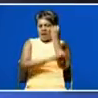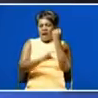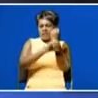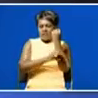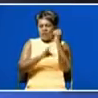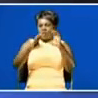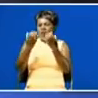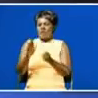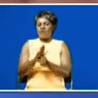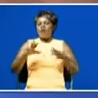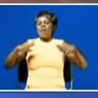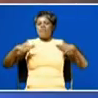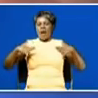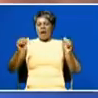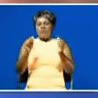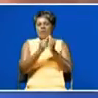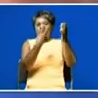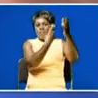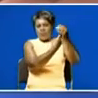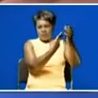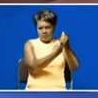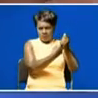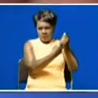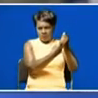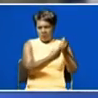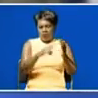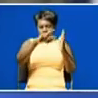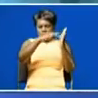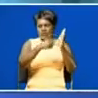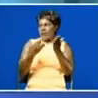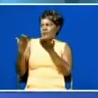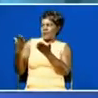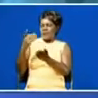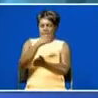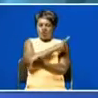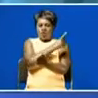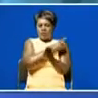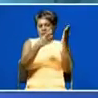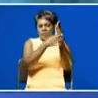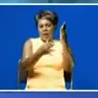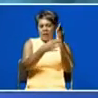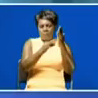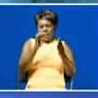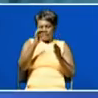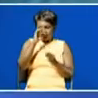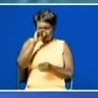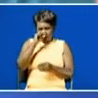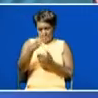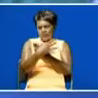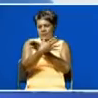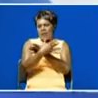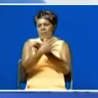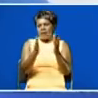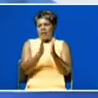proud of all our partnerships. Mradi huu unafanywa na madaktari bingwa kutoka Ujerumani na Israel kwa ushirikiano